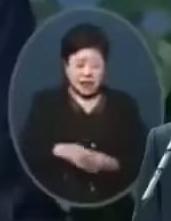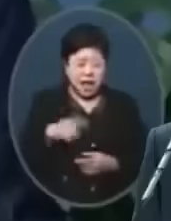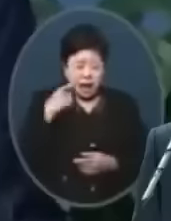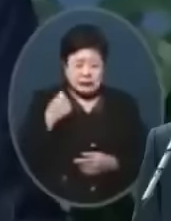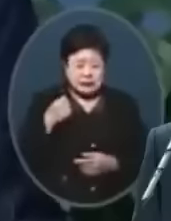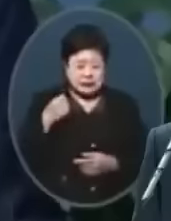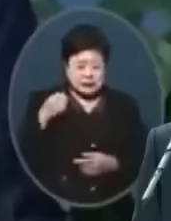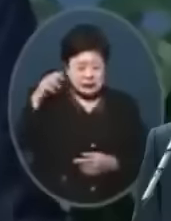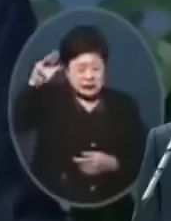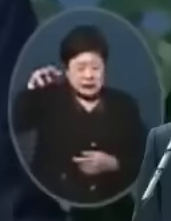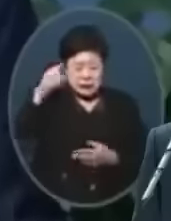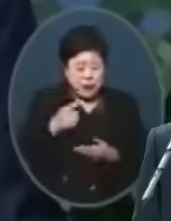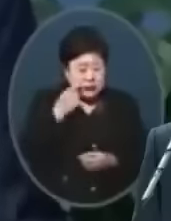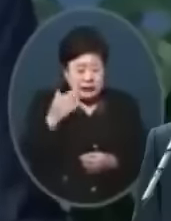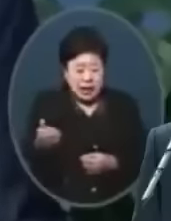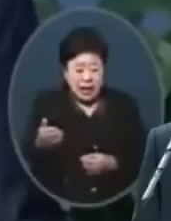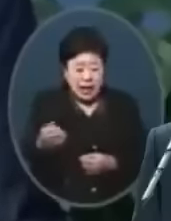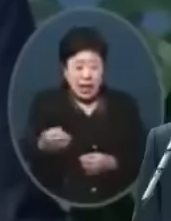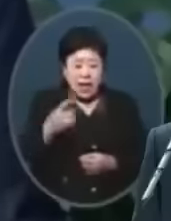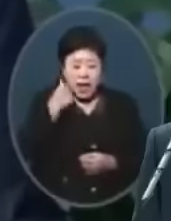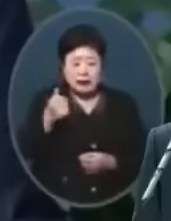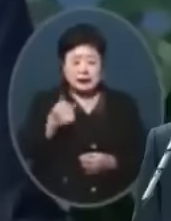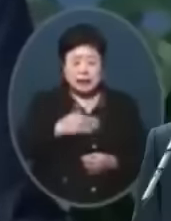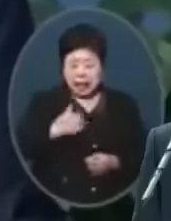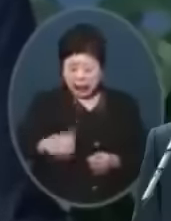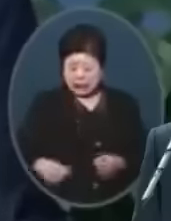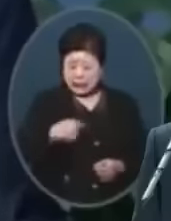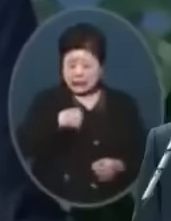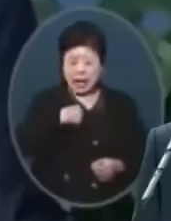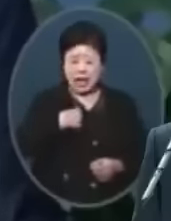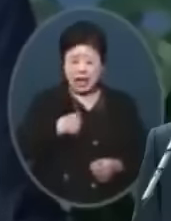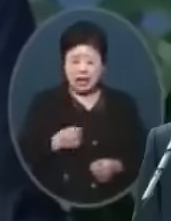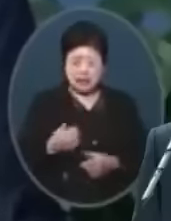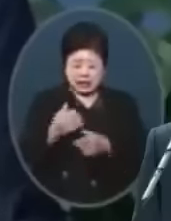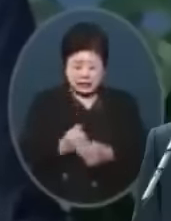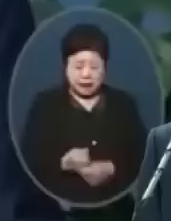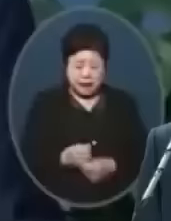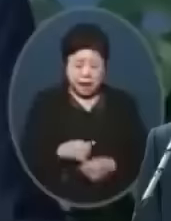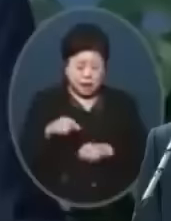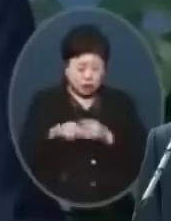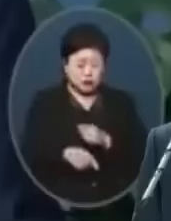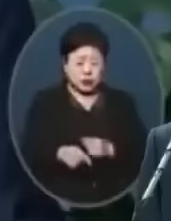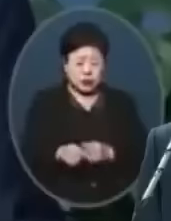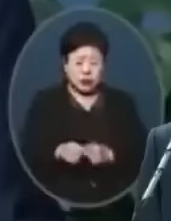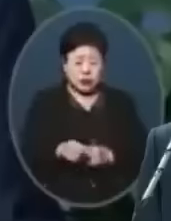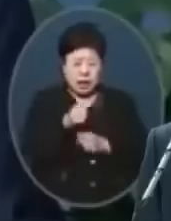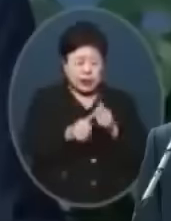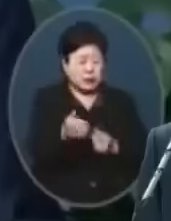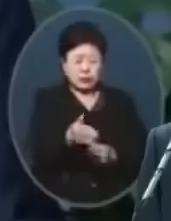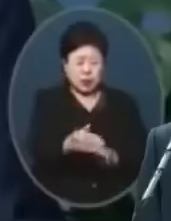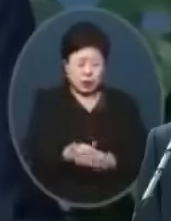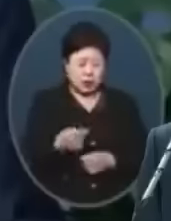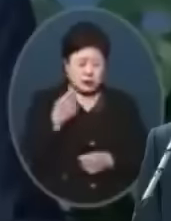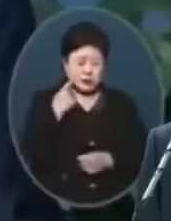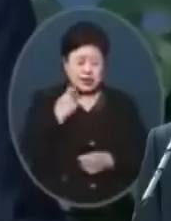노망하셨습니까? 나 아버지의 아들이에요. 나를 잡아 제물로 드리라는 하나님이 어디 계십니까?